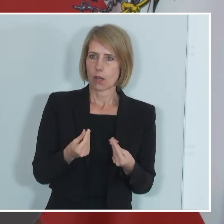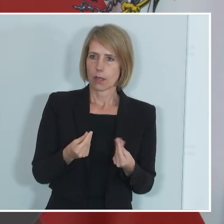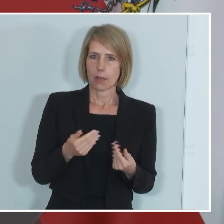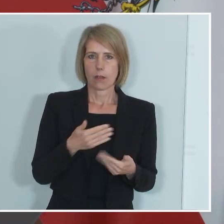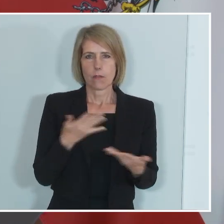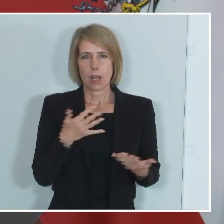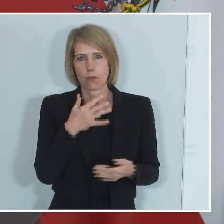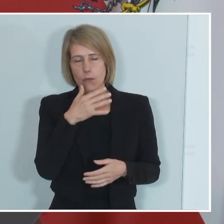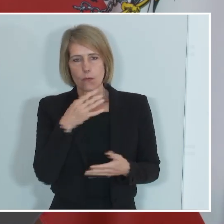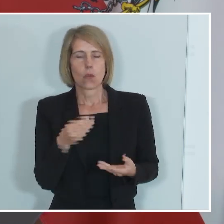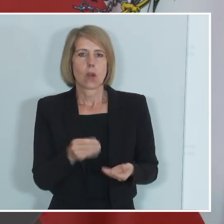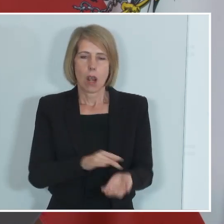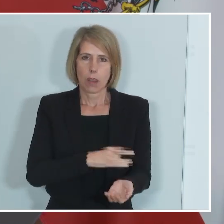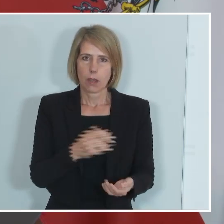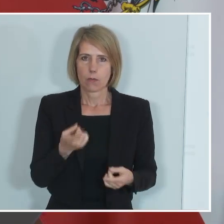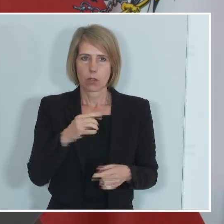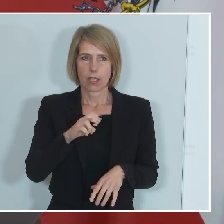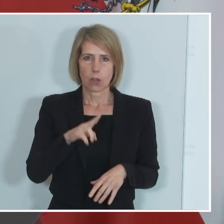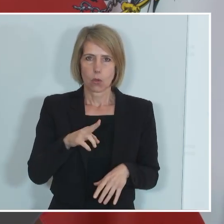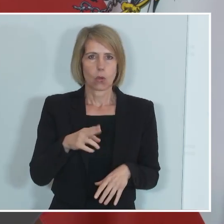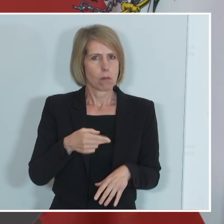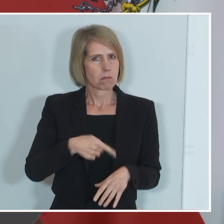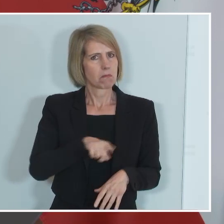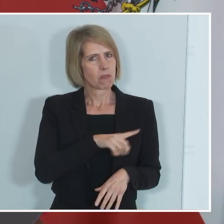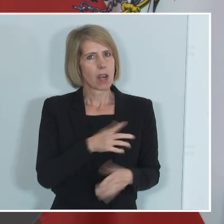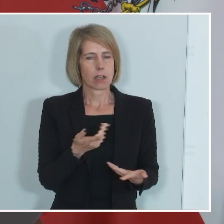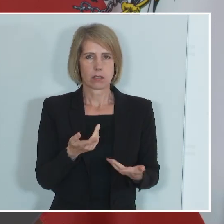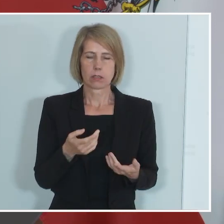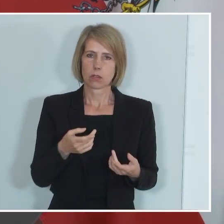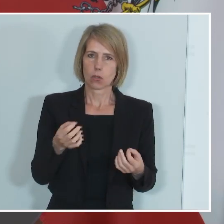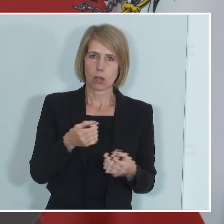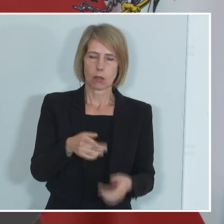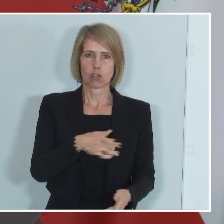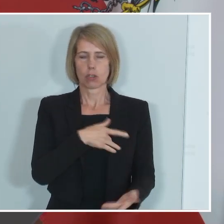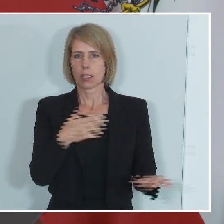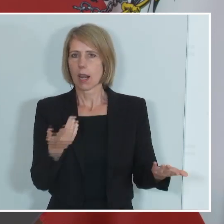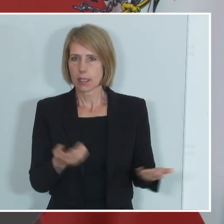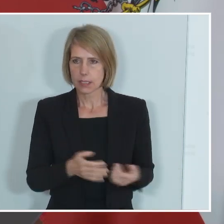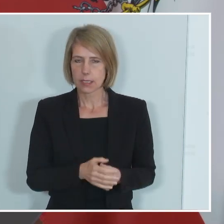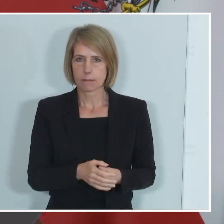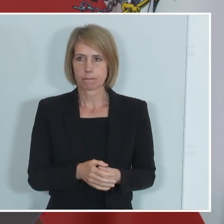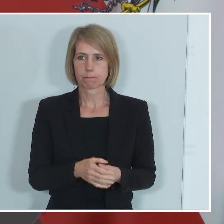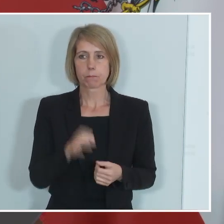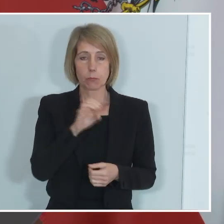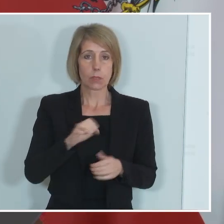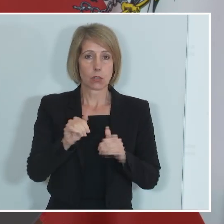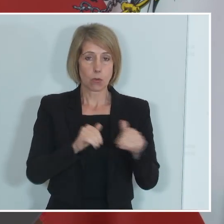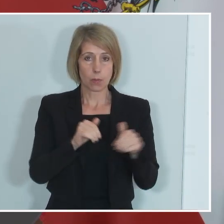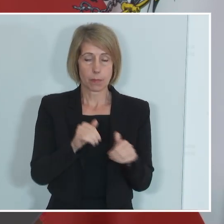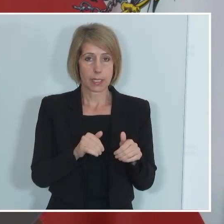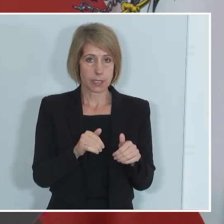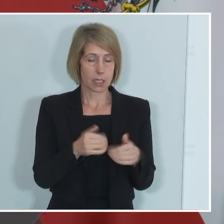Stich gelassen fühlen. Wir haben leider, und das sage ich mit großem Bedauern als Europaministerin, einen der